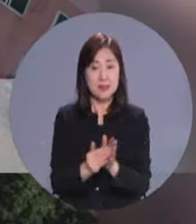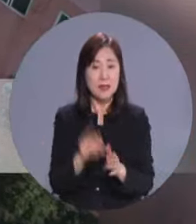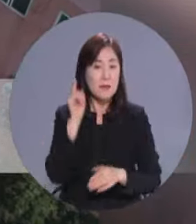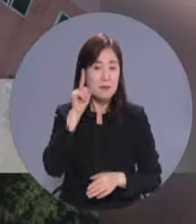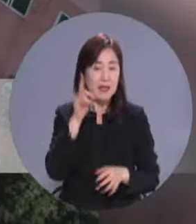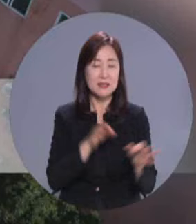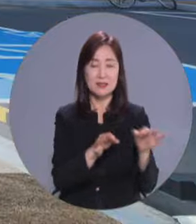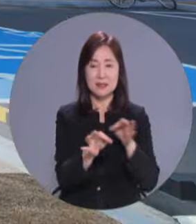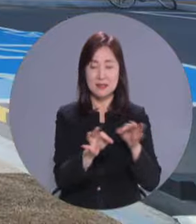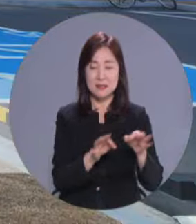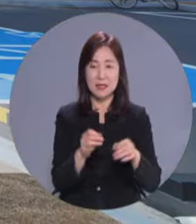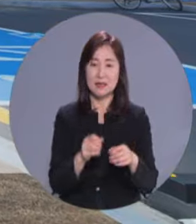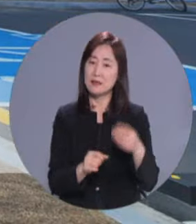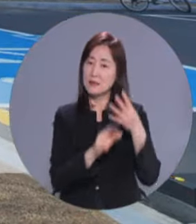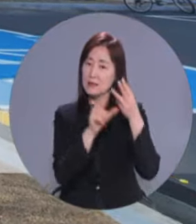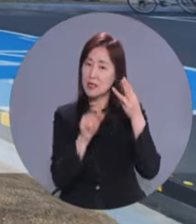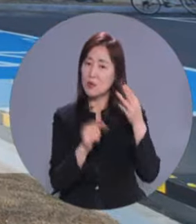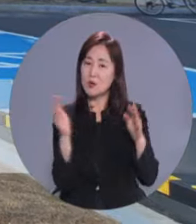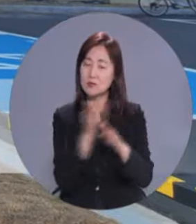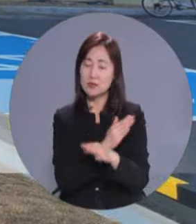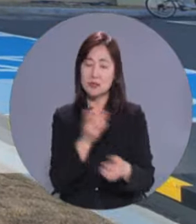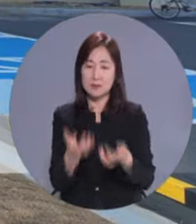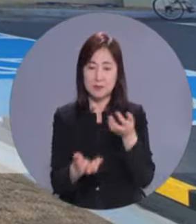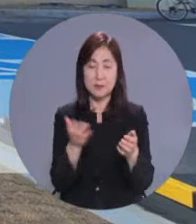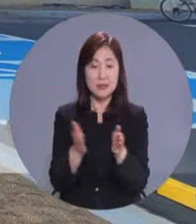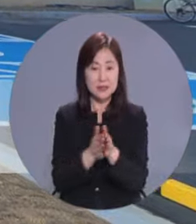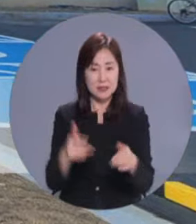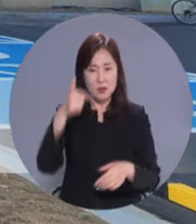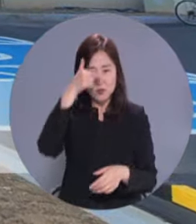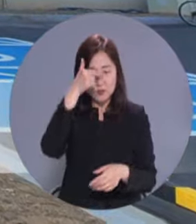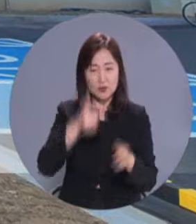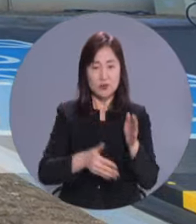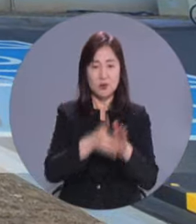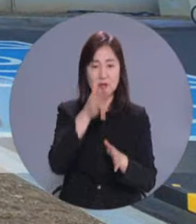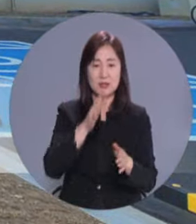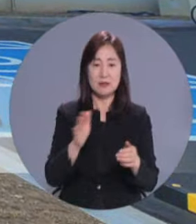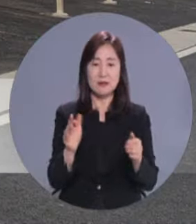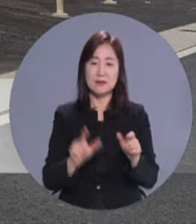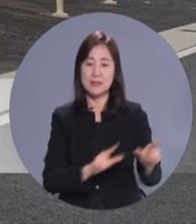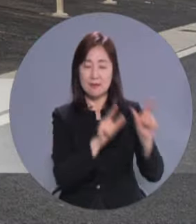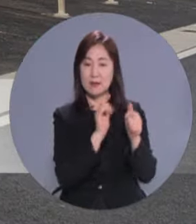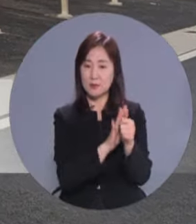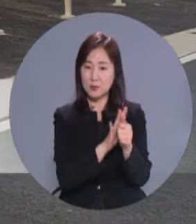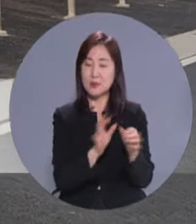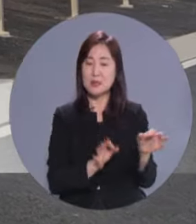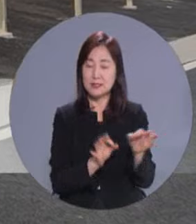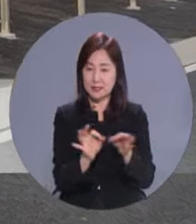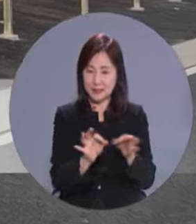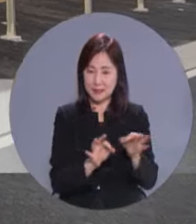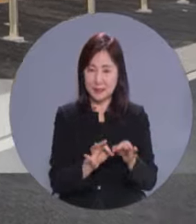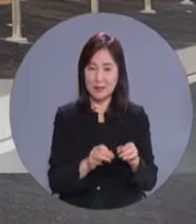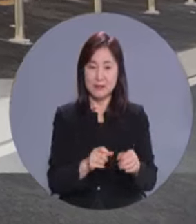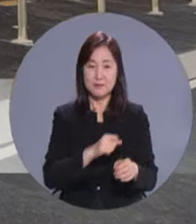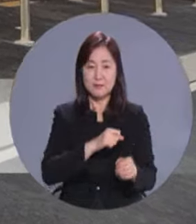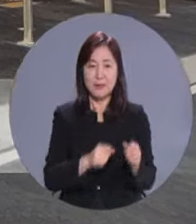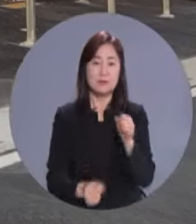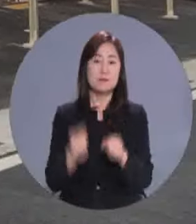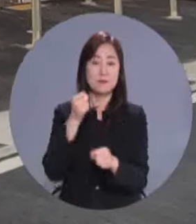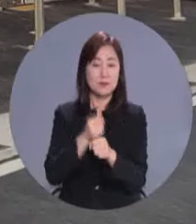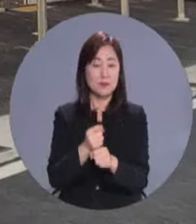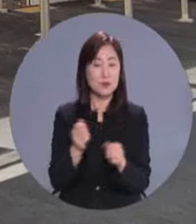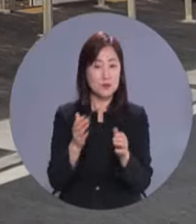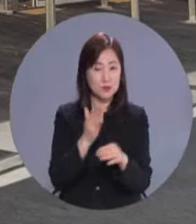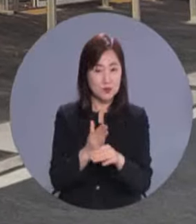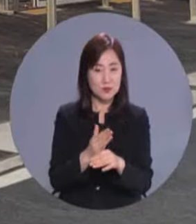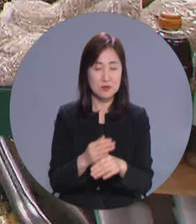시장은 지난 달부터 입점을 시작해 도심권의 생활 밀착형 상설 시장으로 옛 명성을 찾아가고 있으며